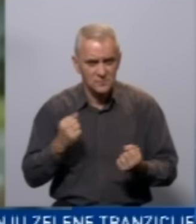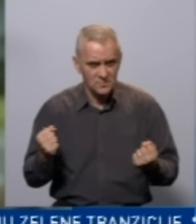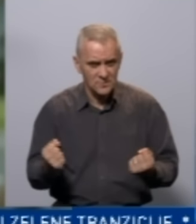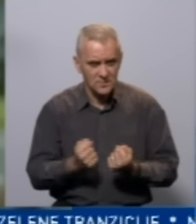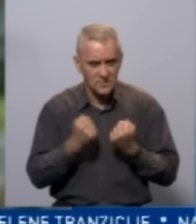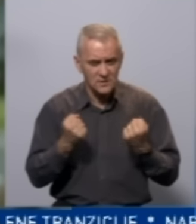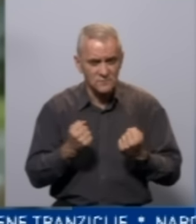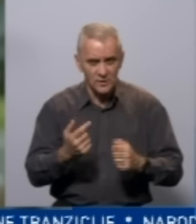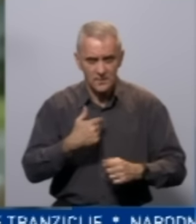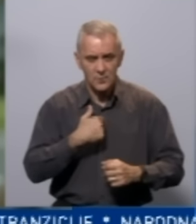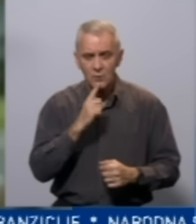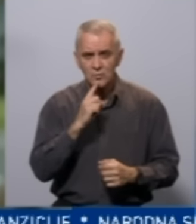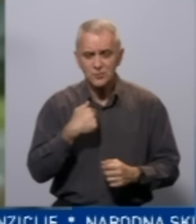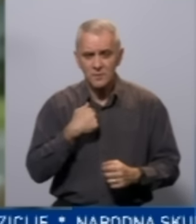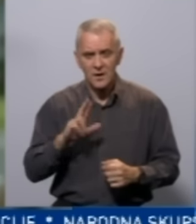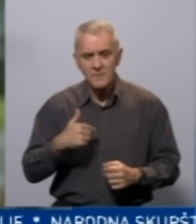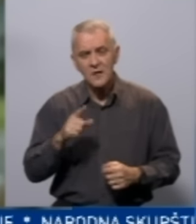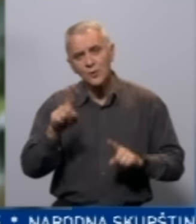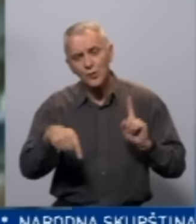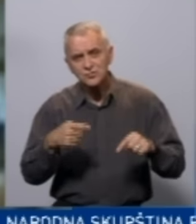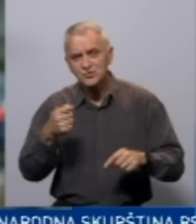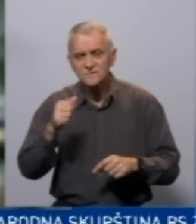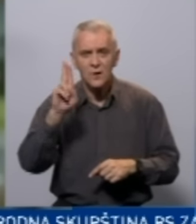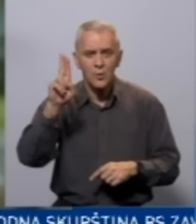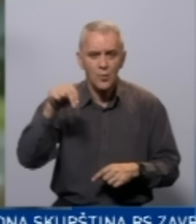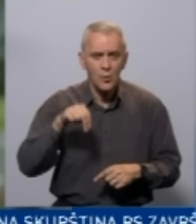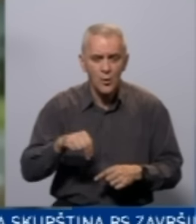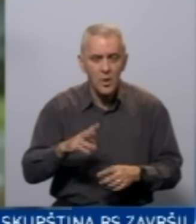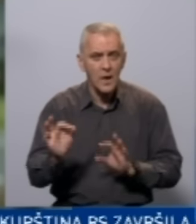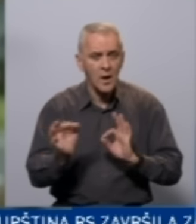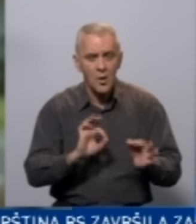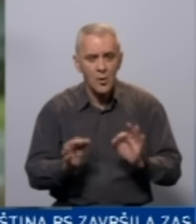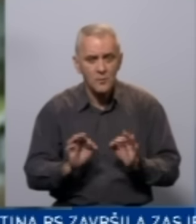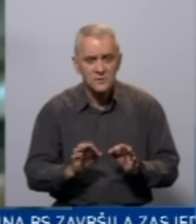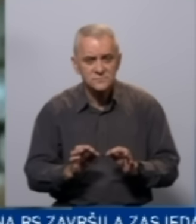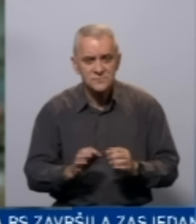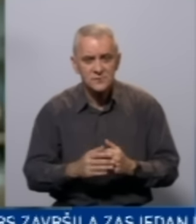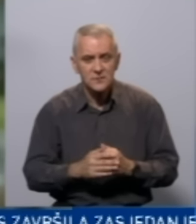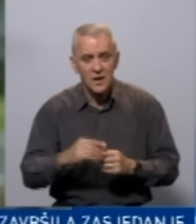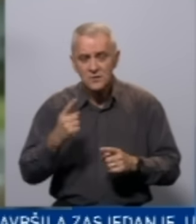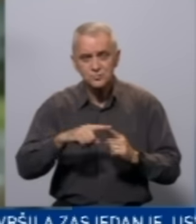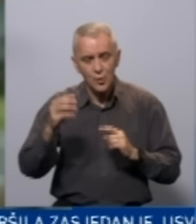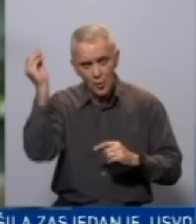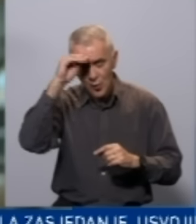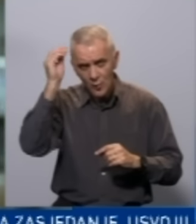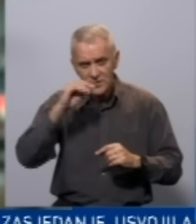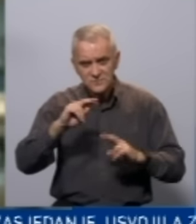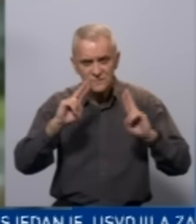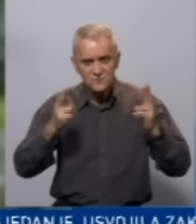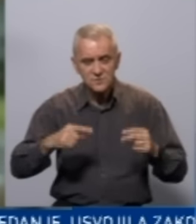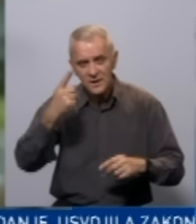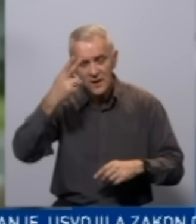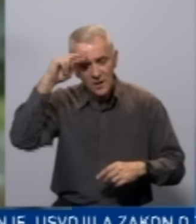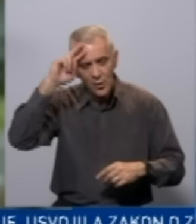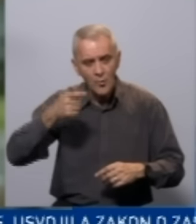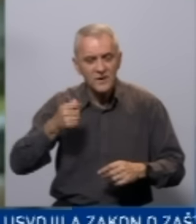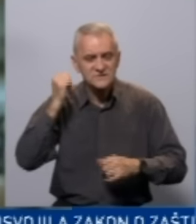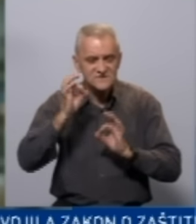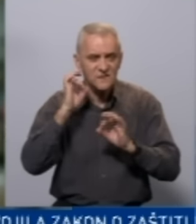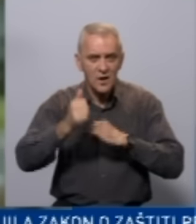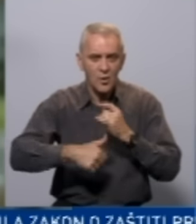da ćemo imati određena sredstva koje će Ujedinjene nacije osigurati da se radi na razvoju obrazovnih sistema i na komemoraciji svake